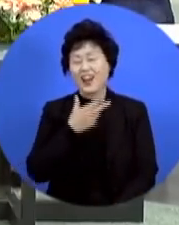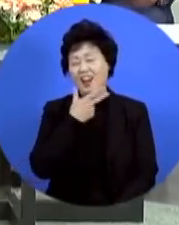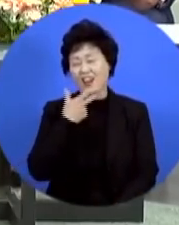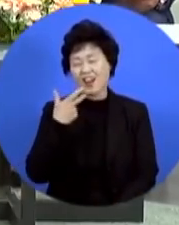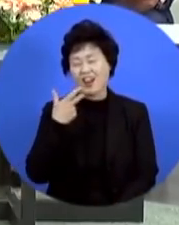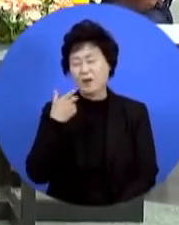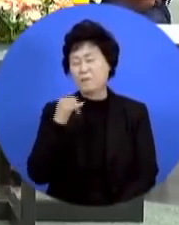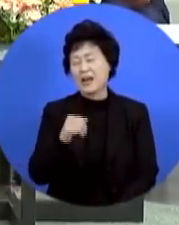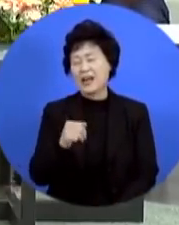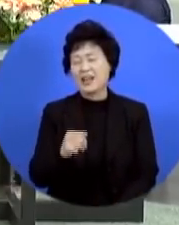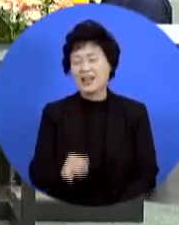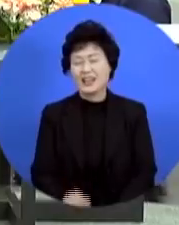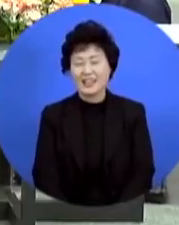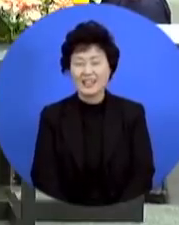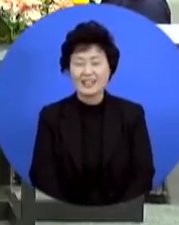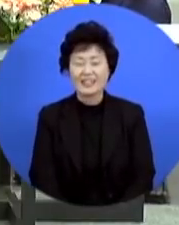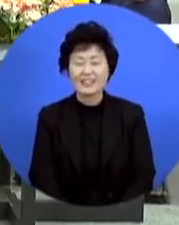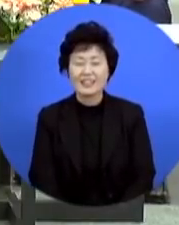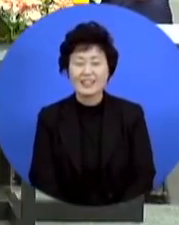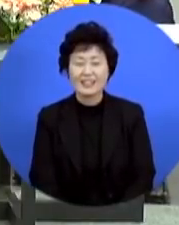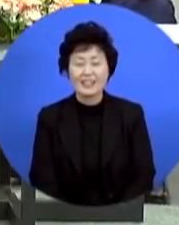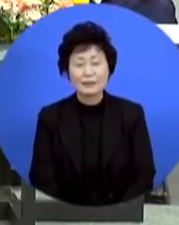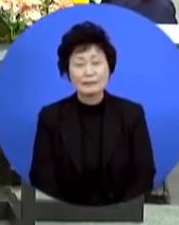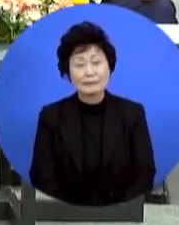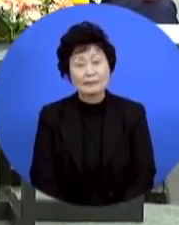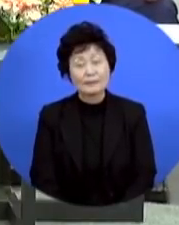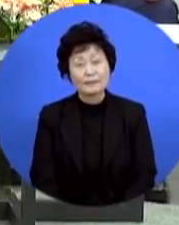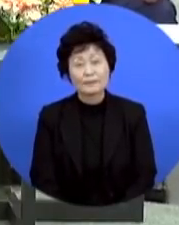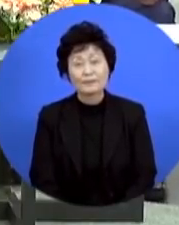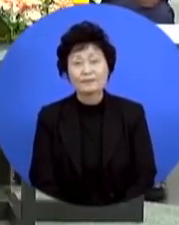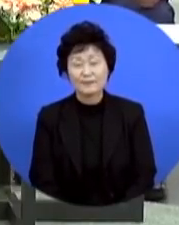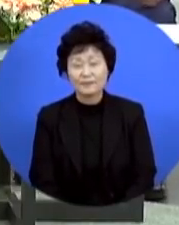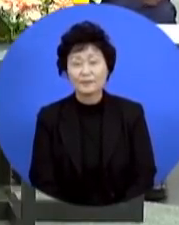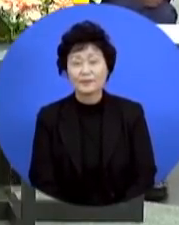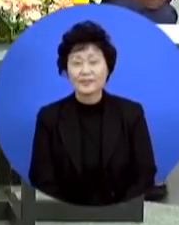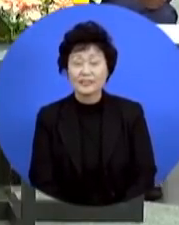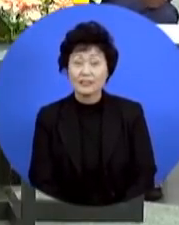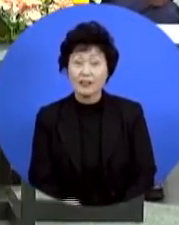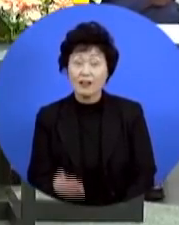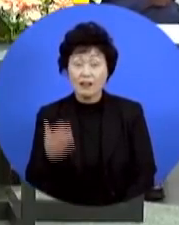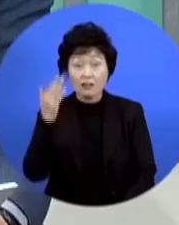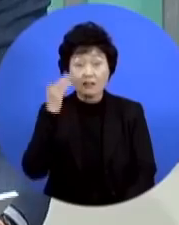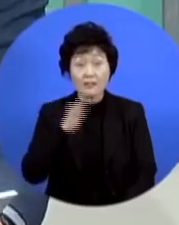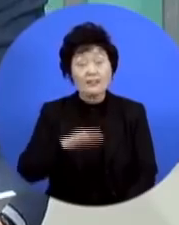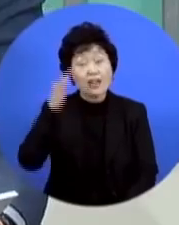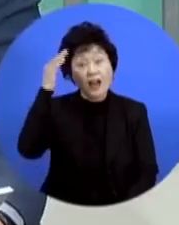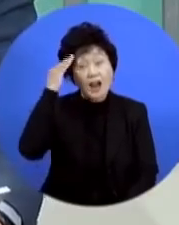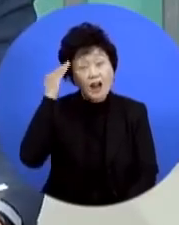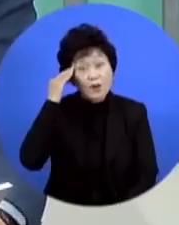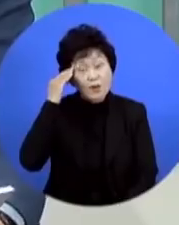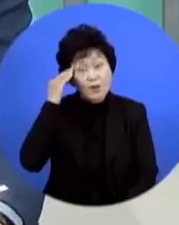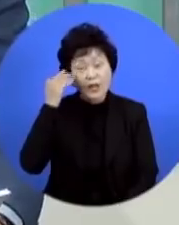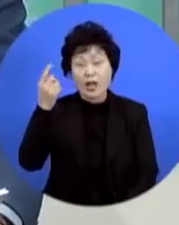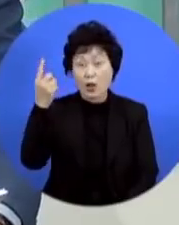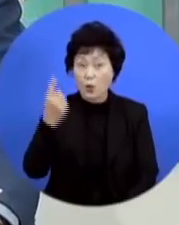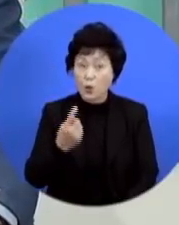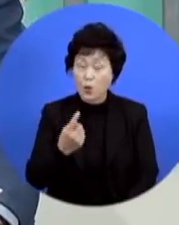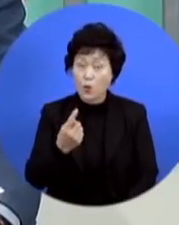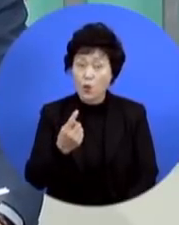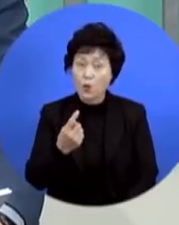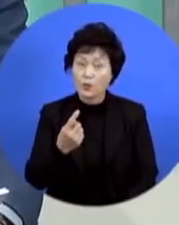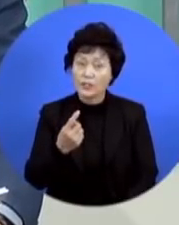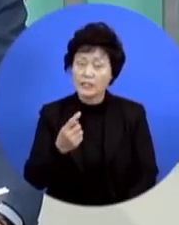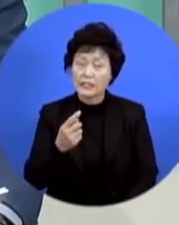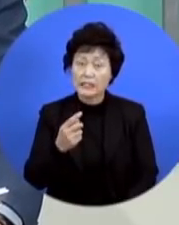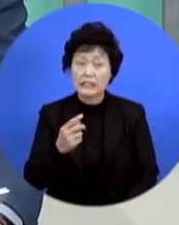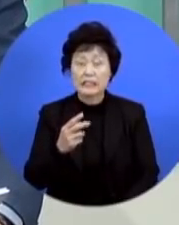이제는 영어 잘한대요. 그러면 한국에서 20년 산다 보니까 영어가 잘해요. 목사님 그 한국에서 지금 다시 오신 지가 20년 되신 거예요?